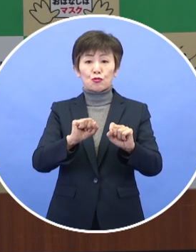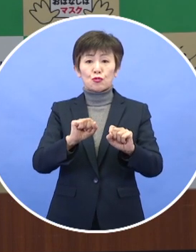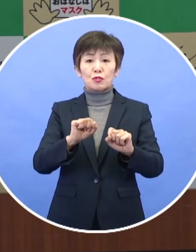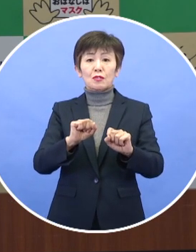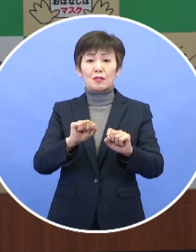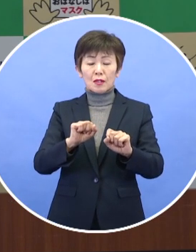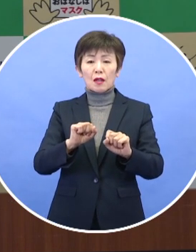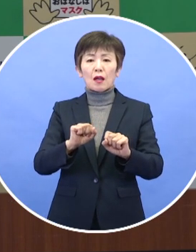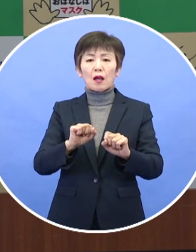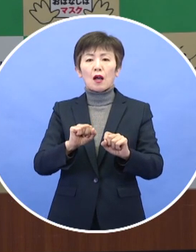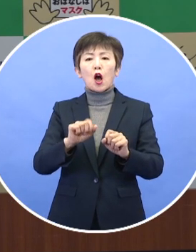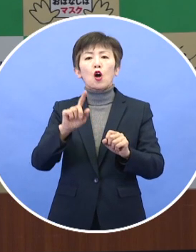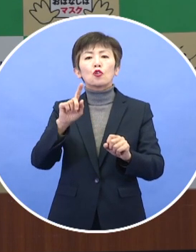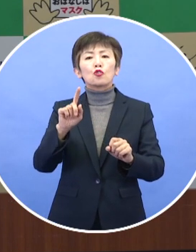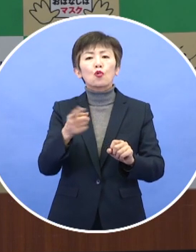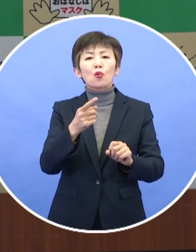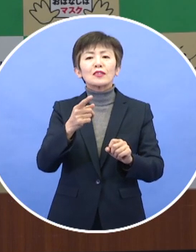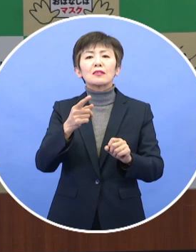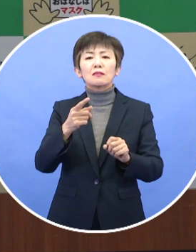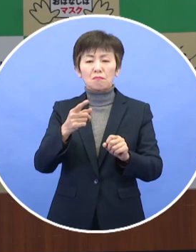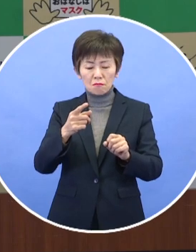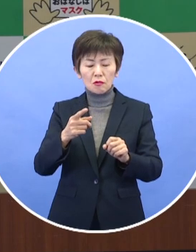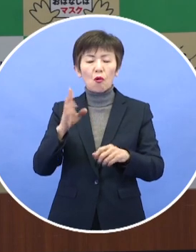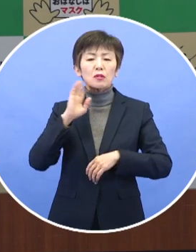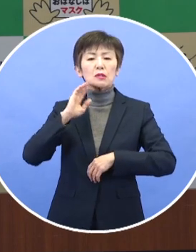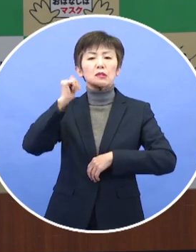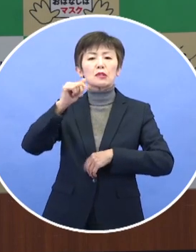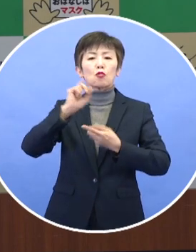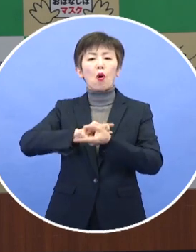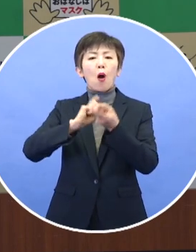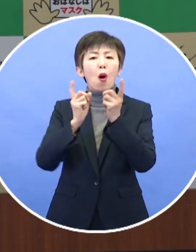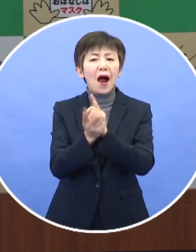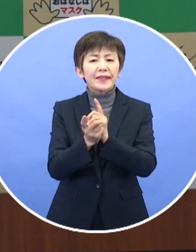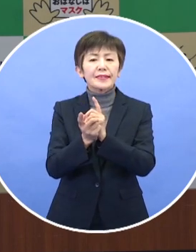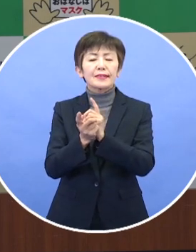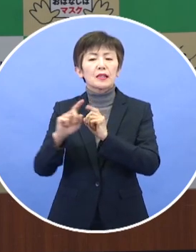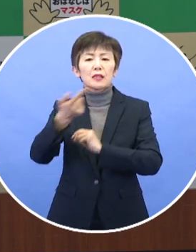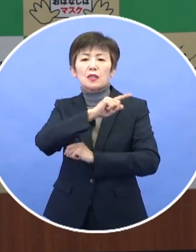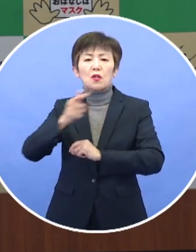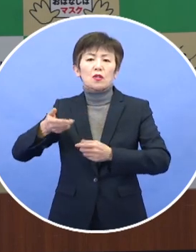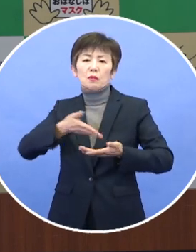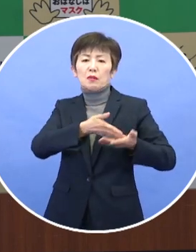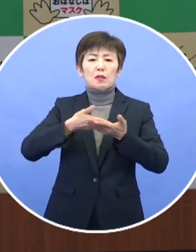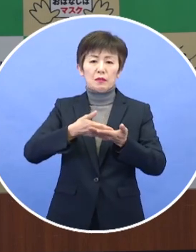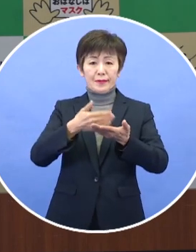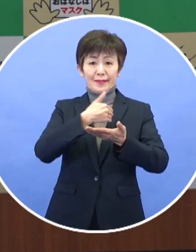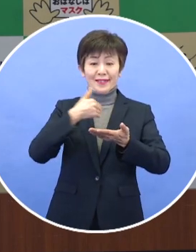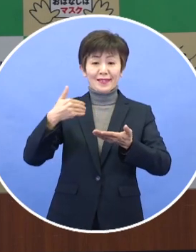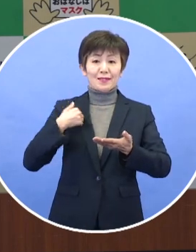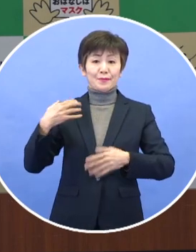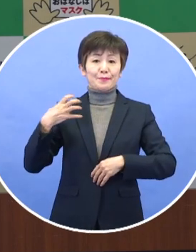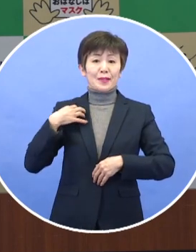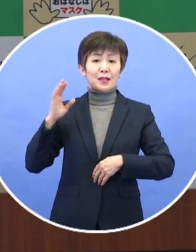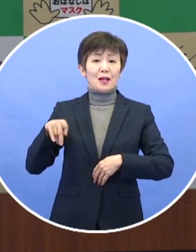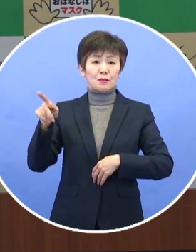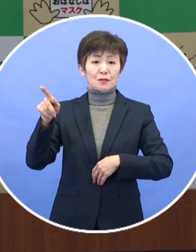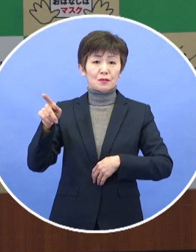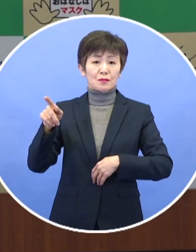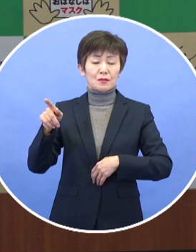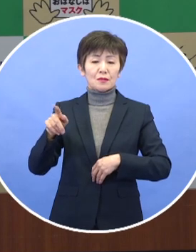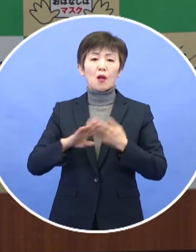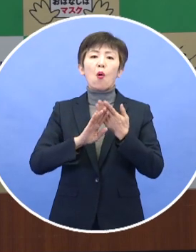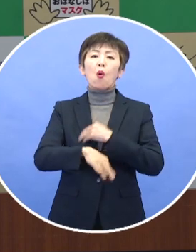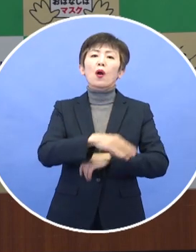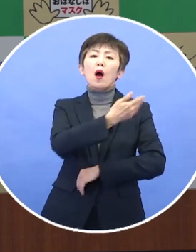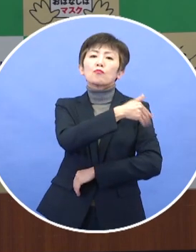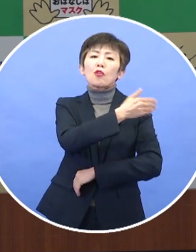ると、こういうようなことで新設をさせていただきます。それから課長かっこブランドビジネスということで、